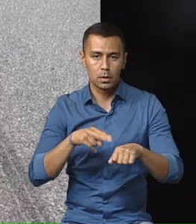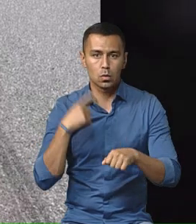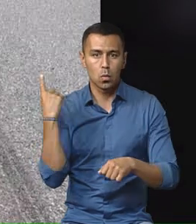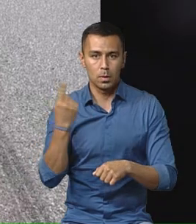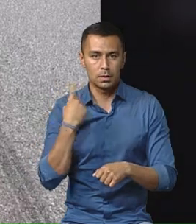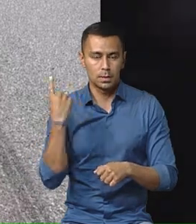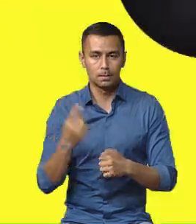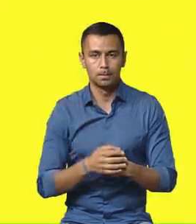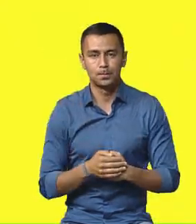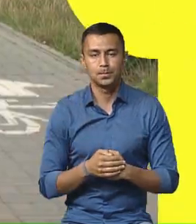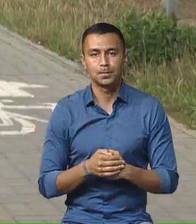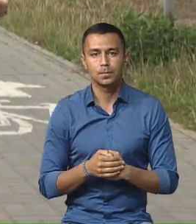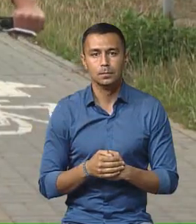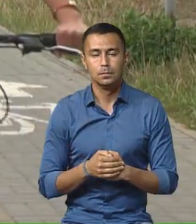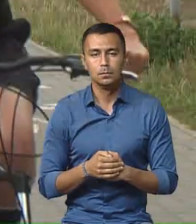Глега.